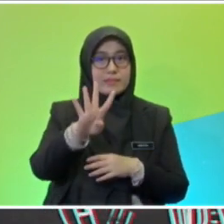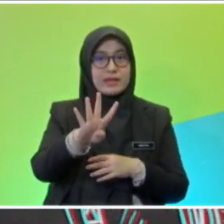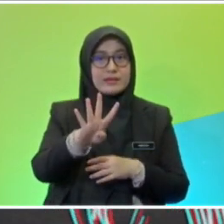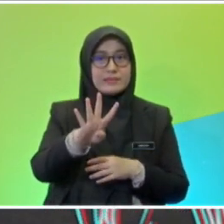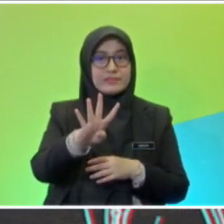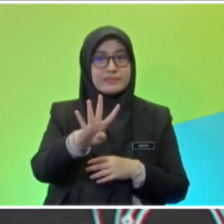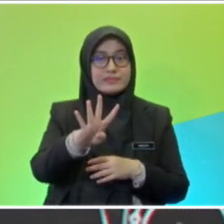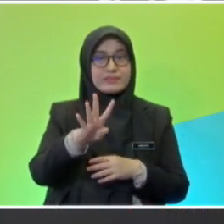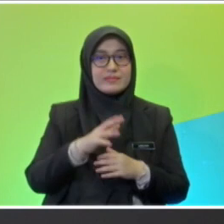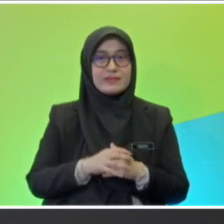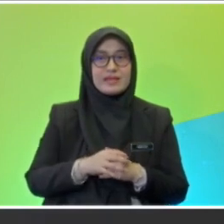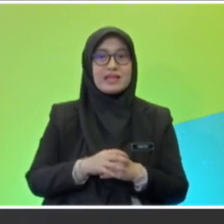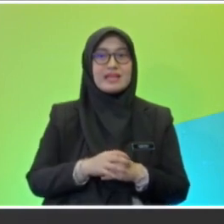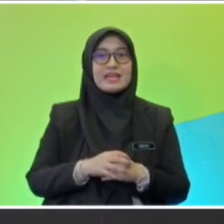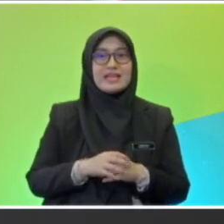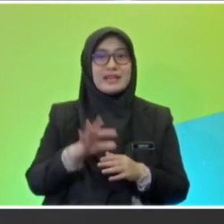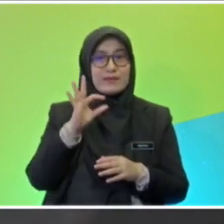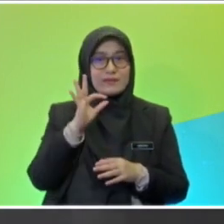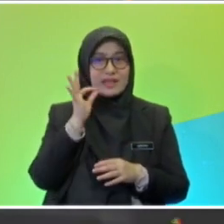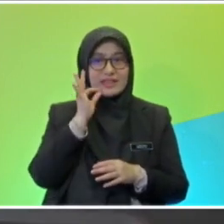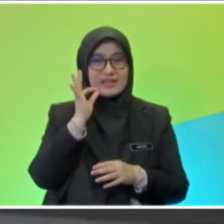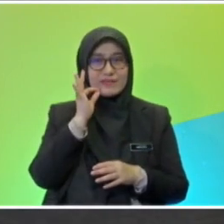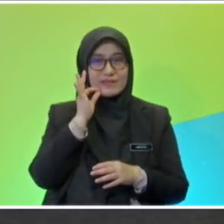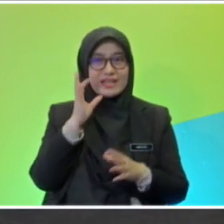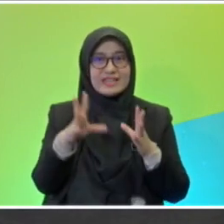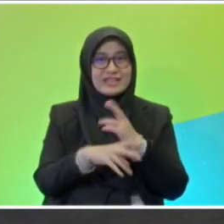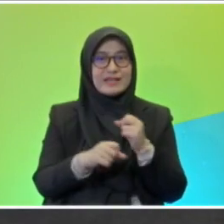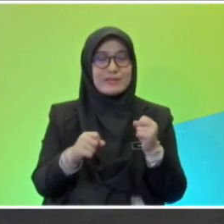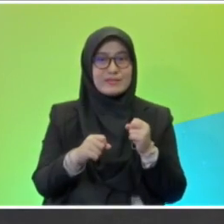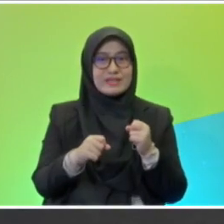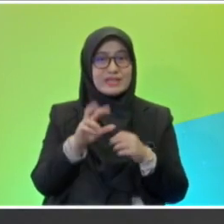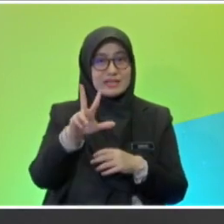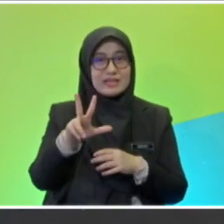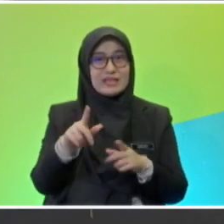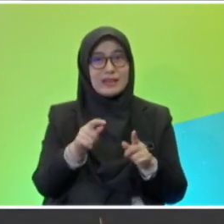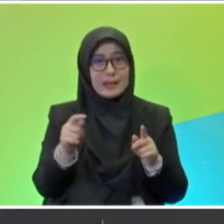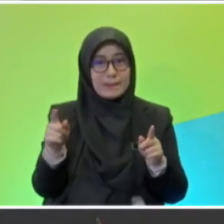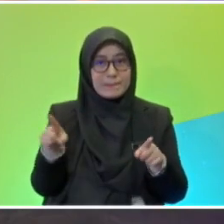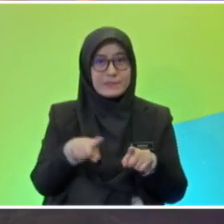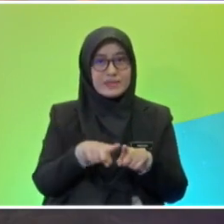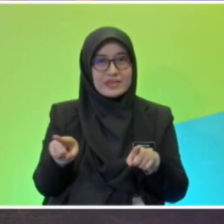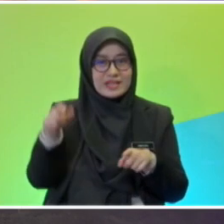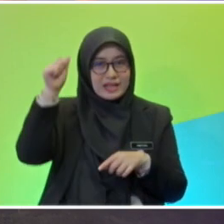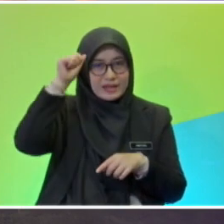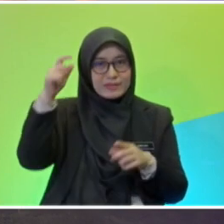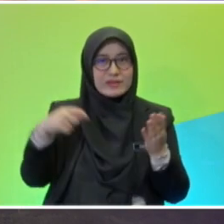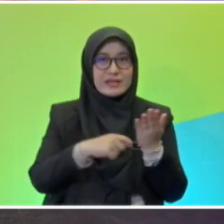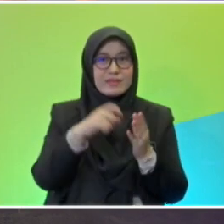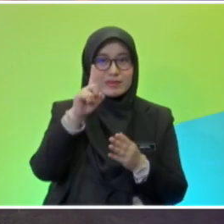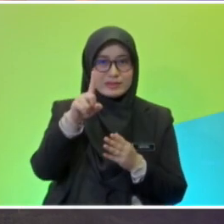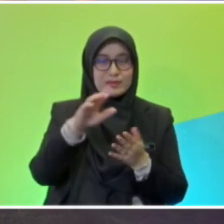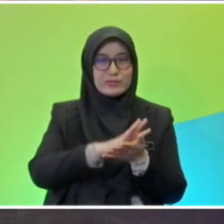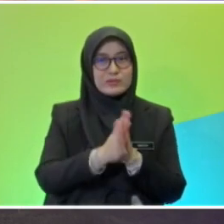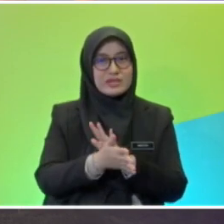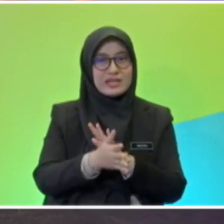bintang untuk Fatin tadi itu jadi gampang Oke terima kasih banyak diucapkan kepada murid kita dan juga